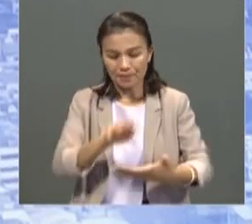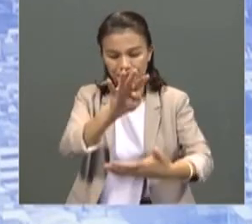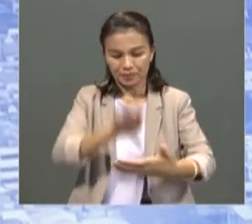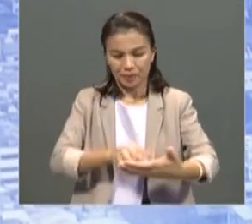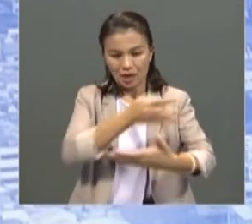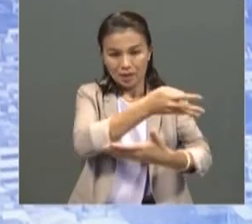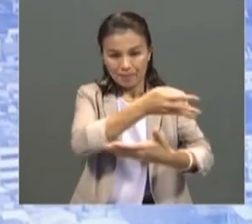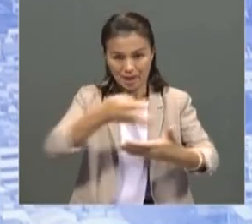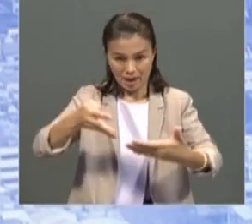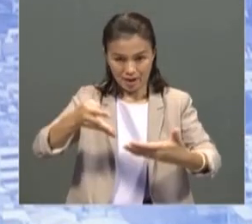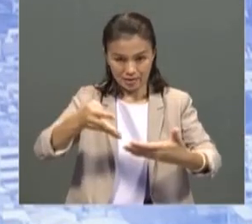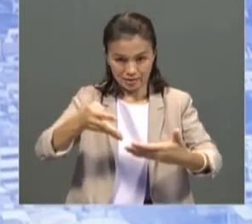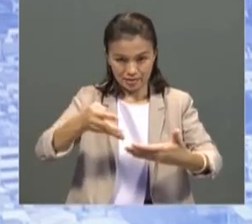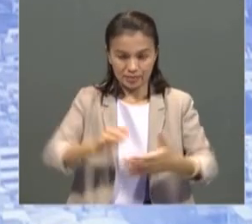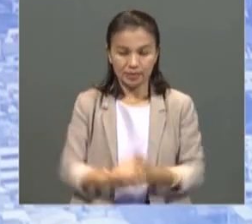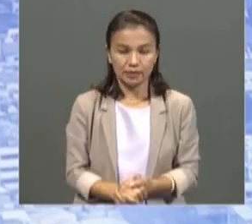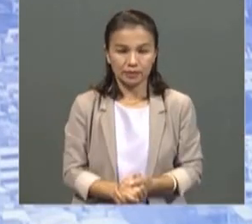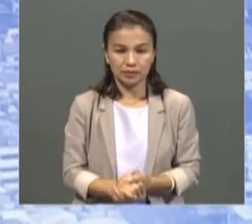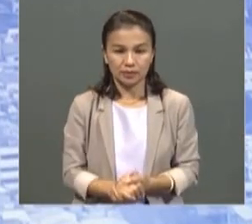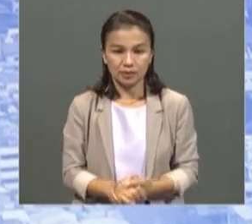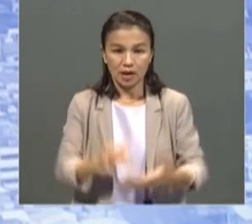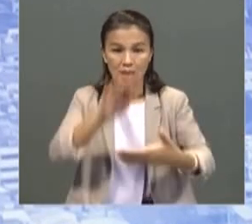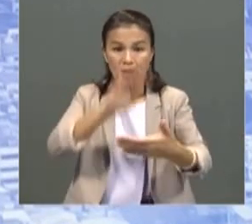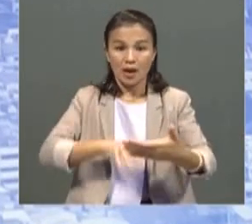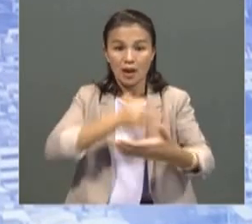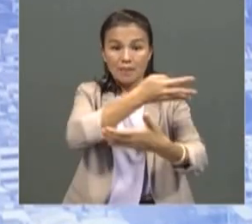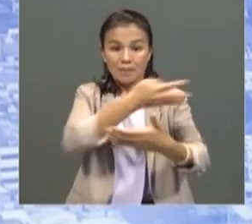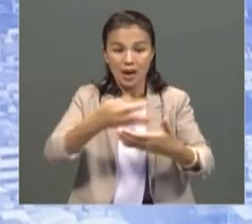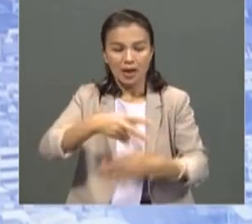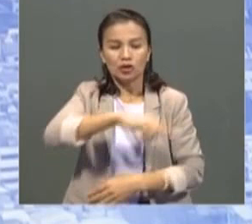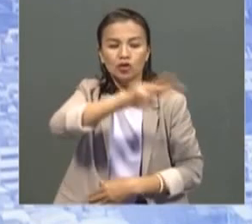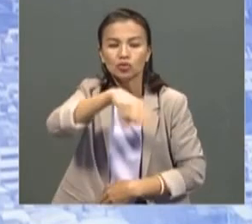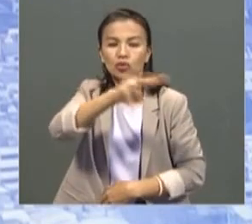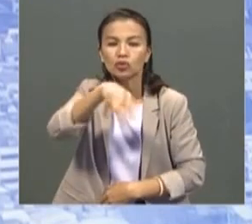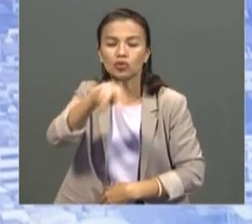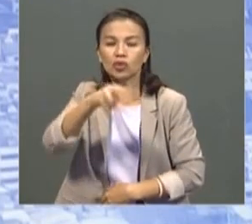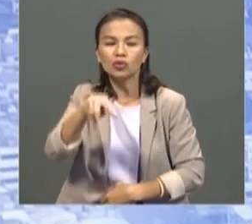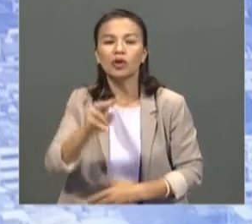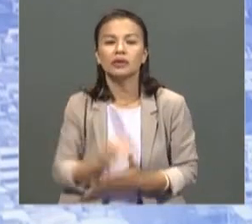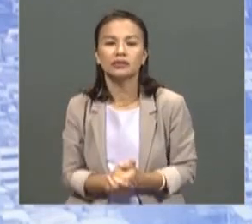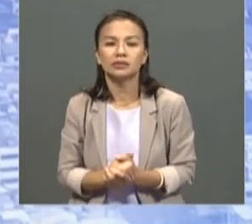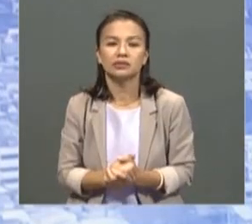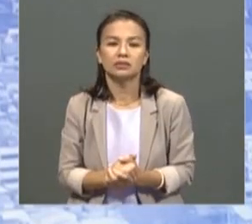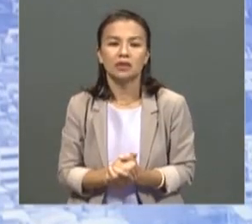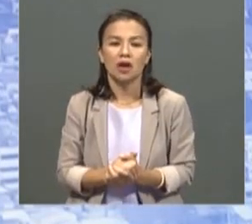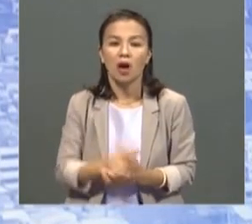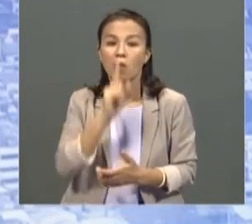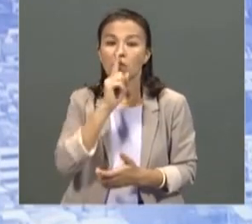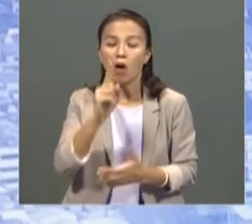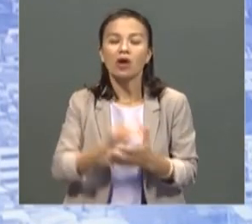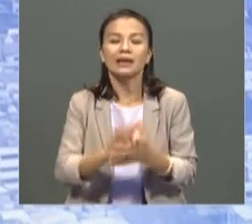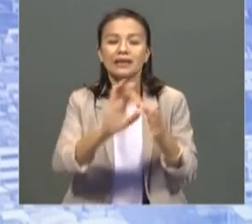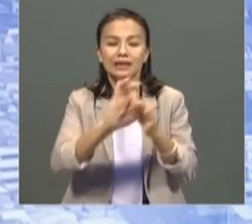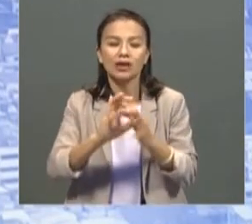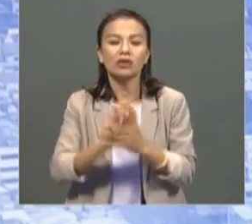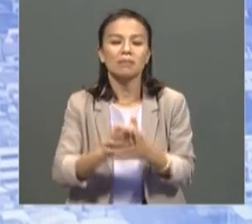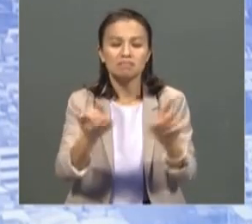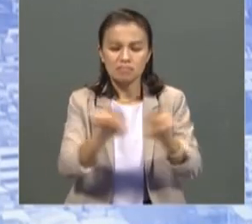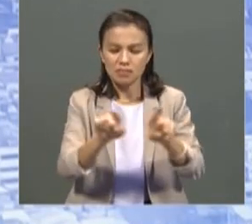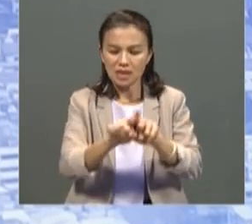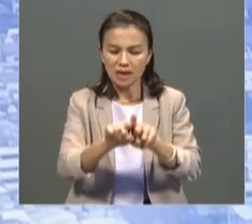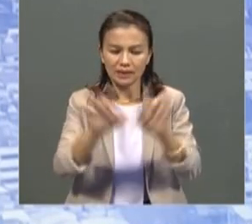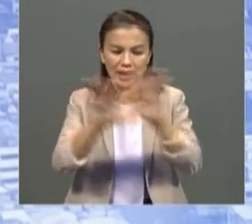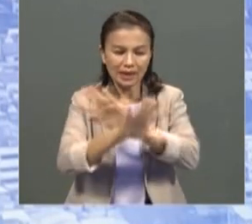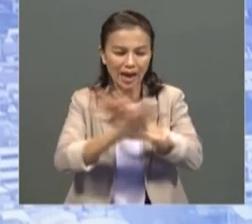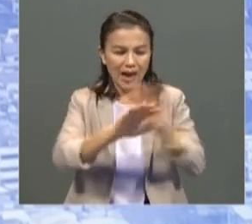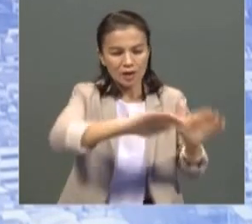ယ်ဒီစုံစာခွန်မှာကျွန်တော်တို့ဘာပန်းစီ